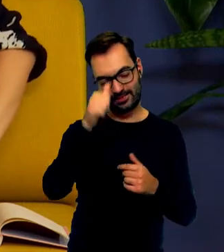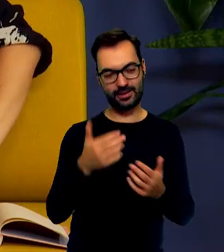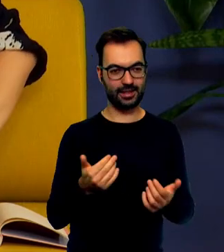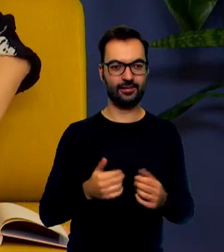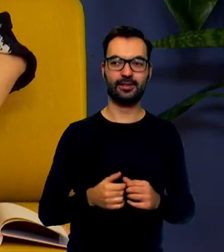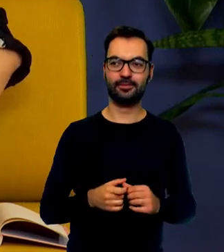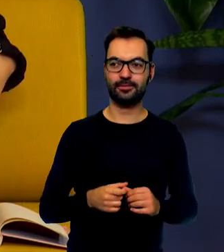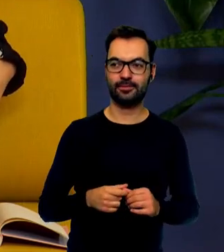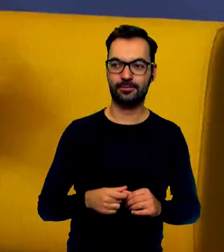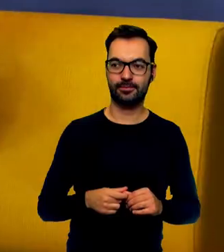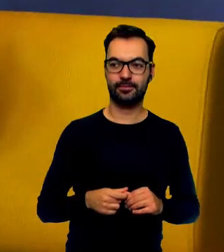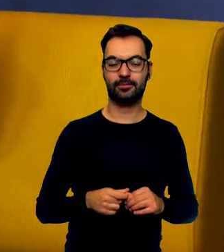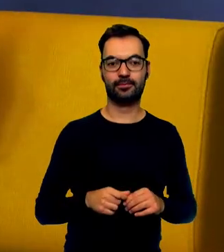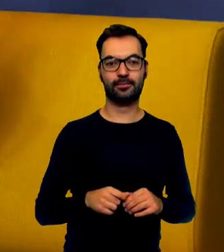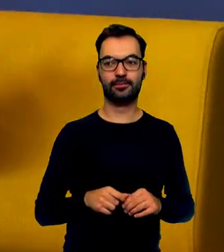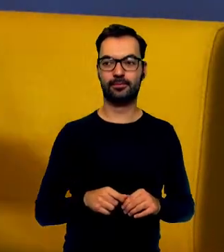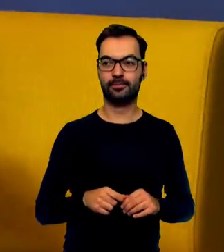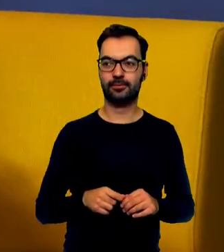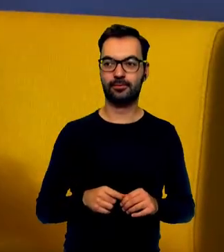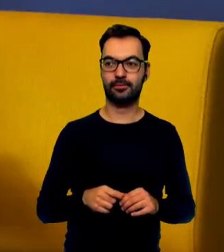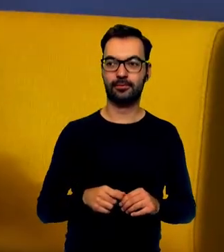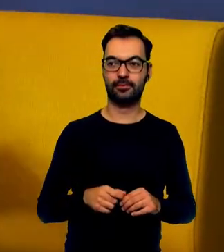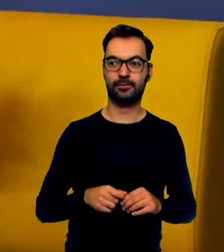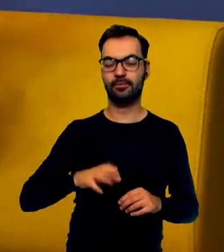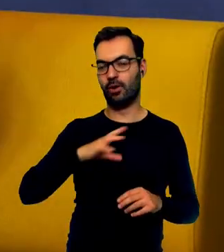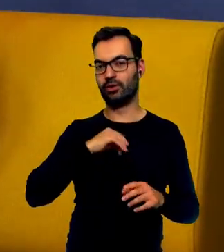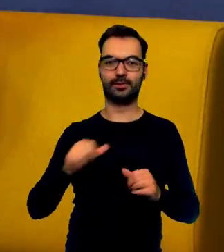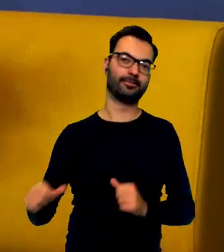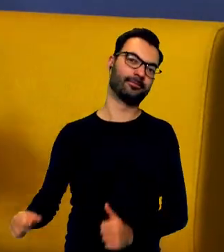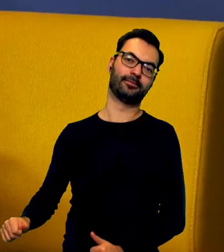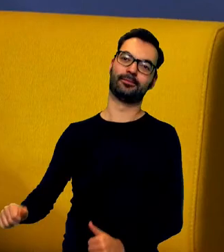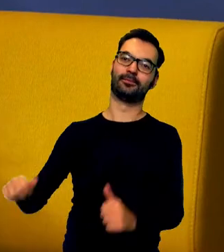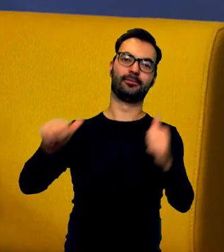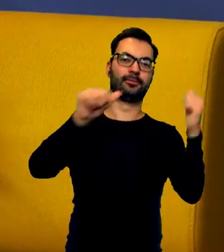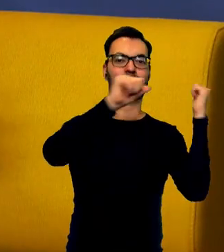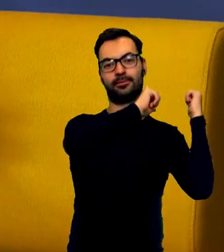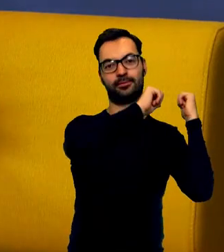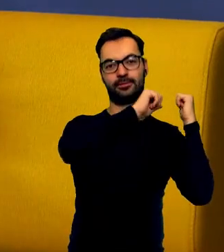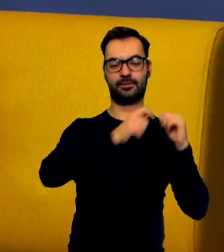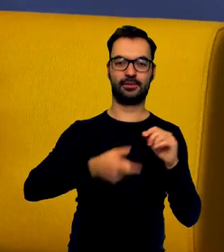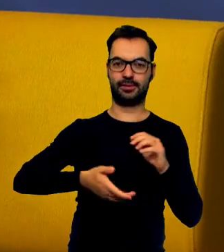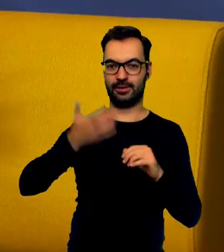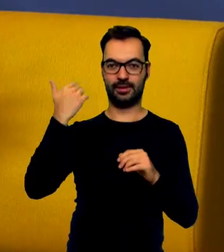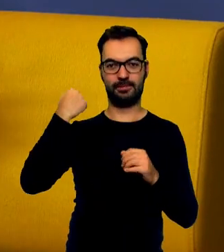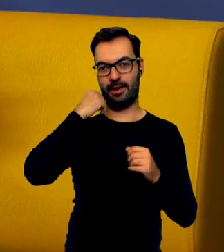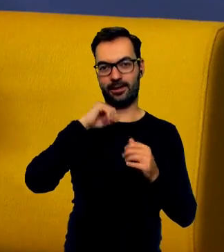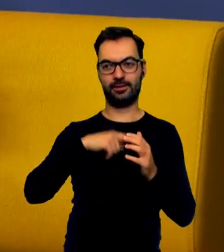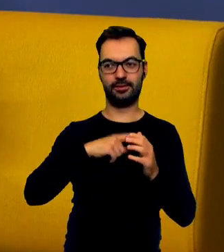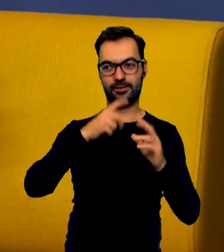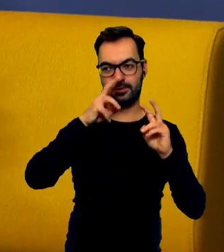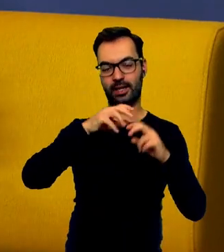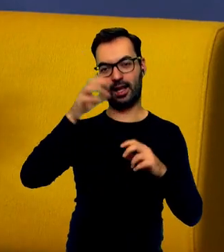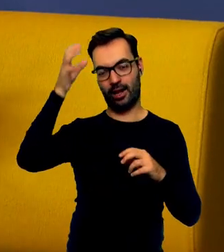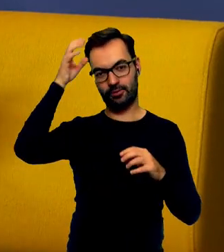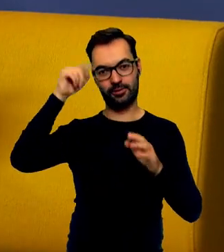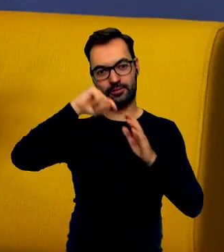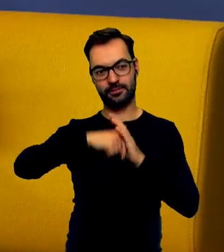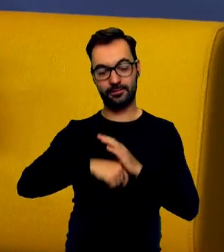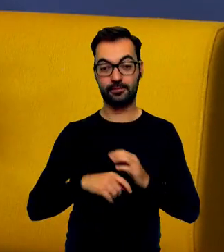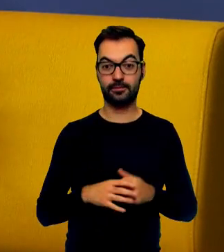konkretne. No. Można by sięgać daleko do różnych bardzo, bardzo przenikliwych